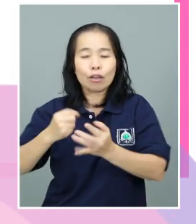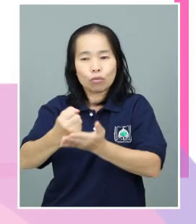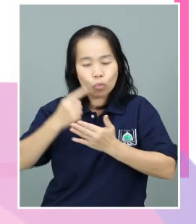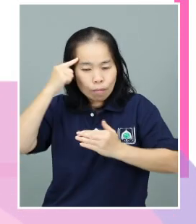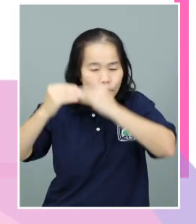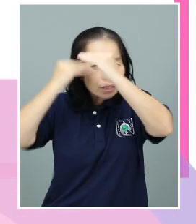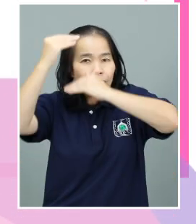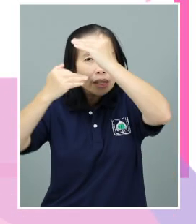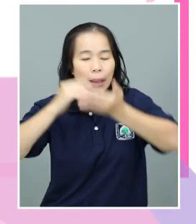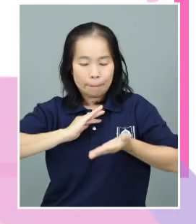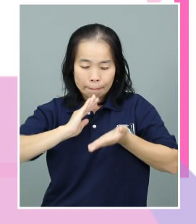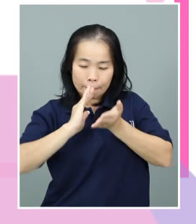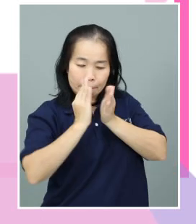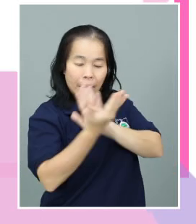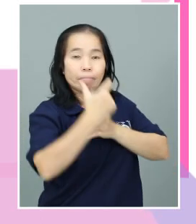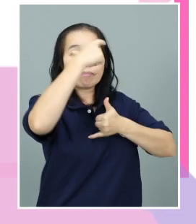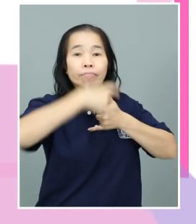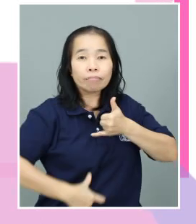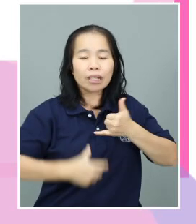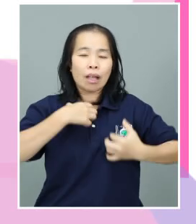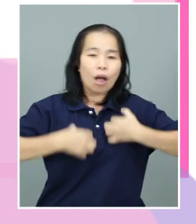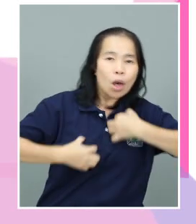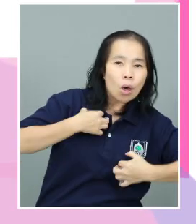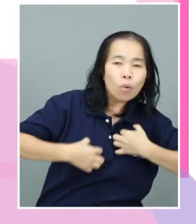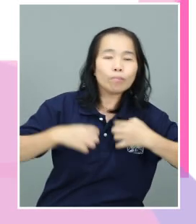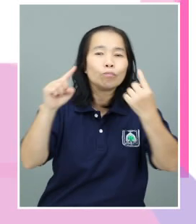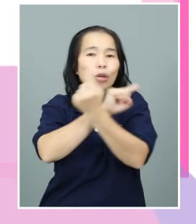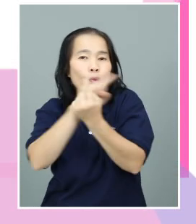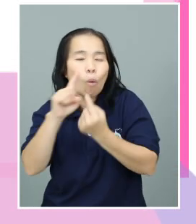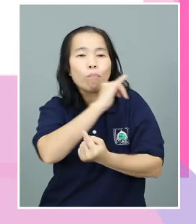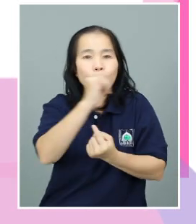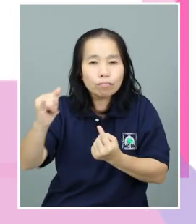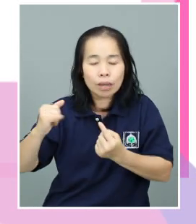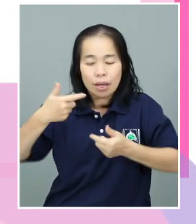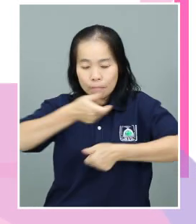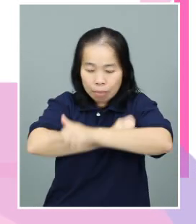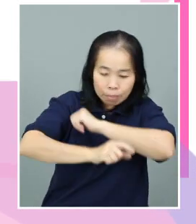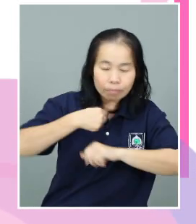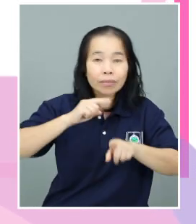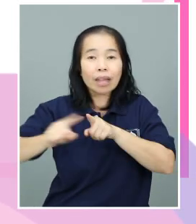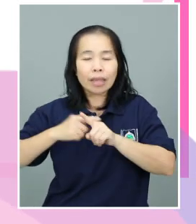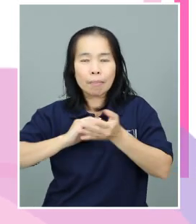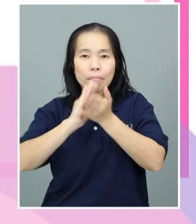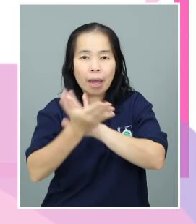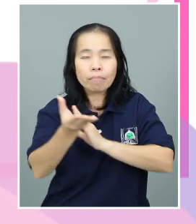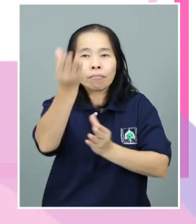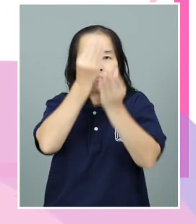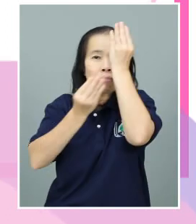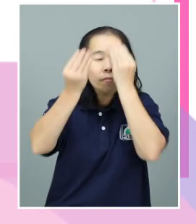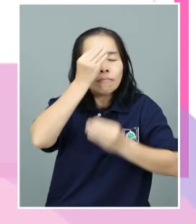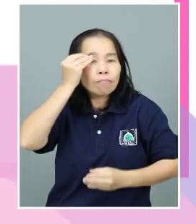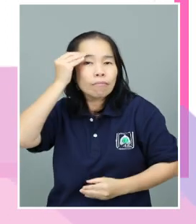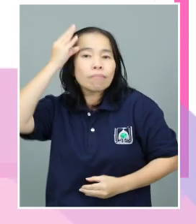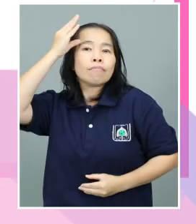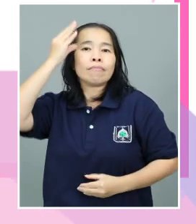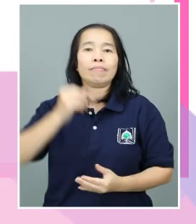เพื่อปรับสภาพทางร่างกายจิตใจอารมณ์สังคมพฤติกรรมสติปัญญาการเรียนรู้หรือเสริมสร้างสมรรถภาพ